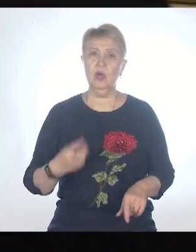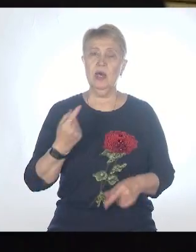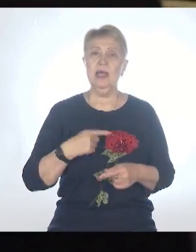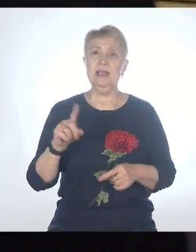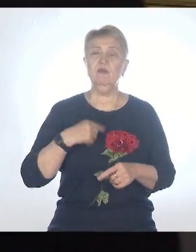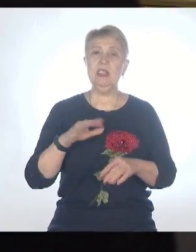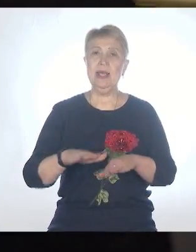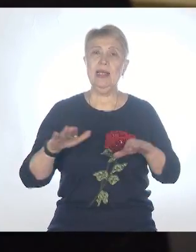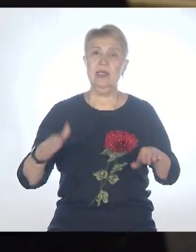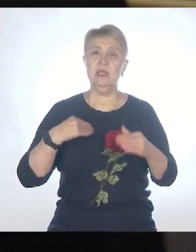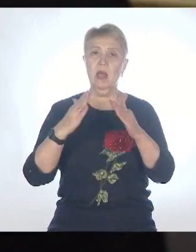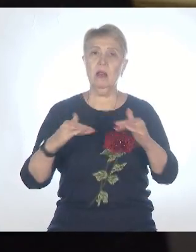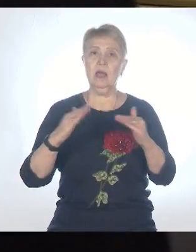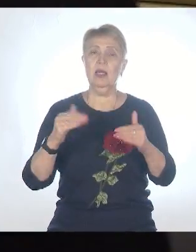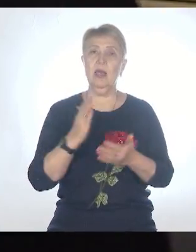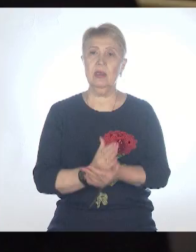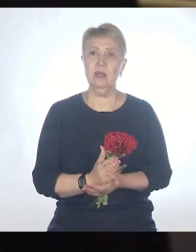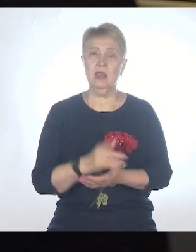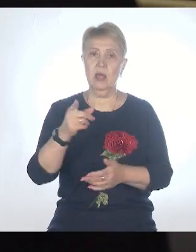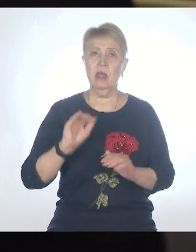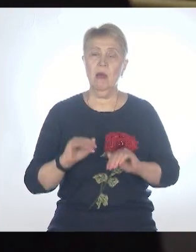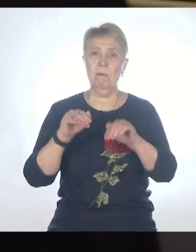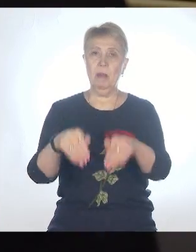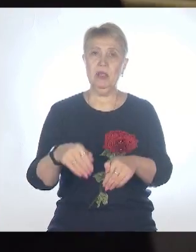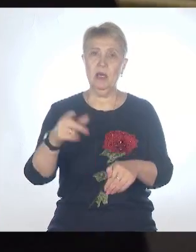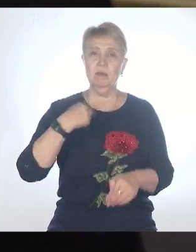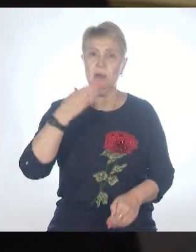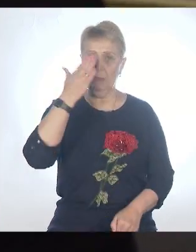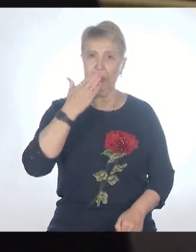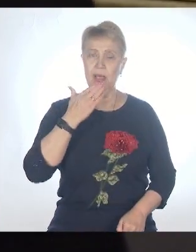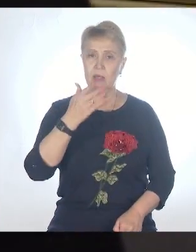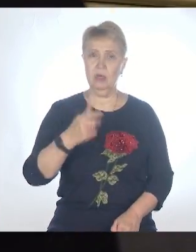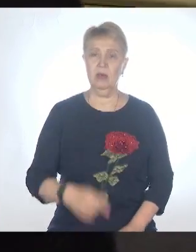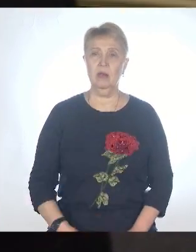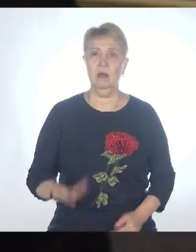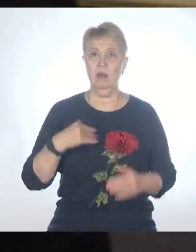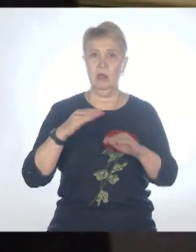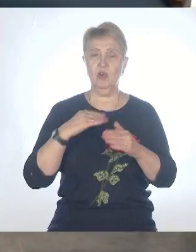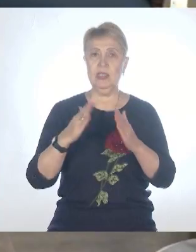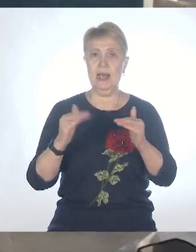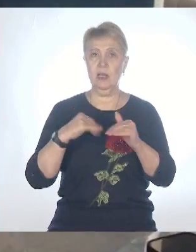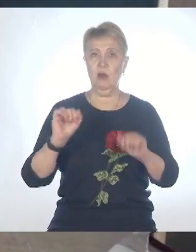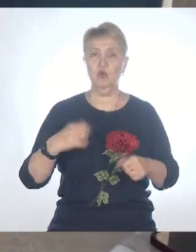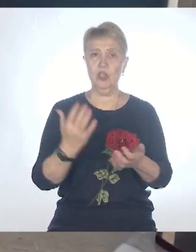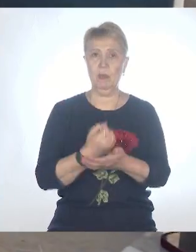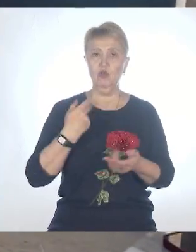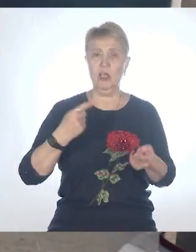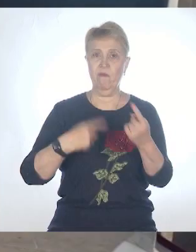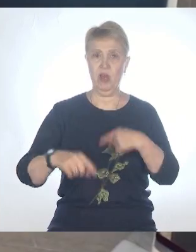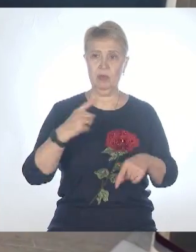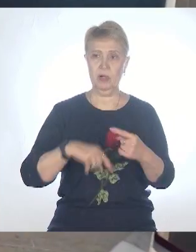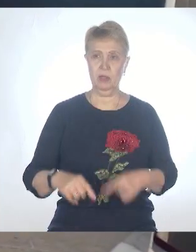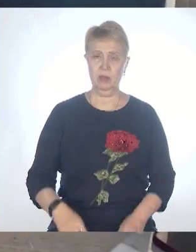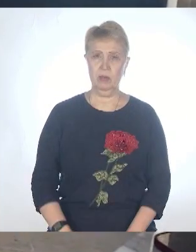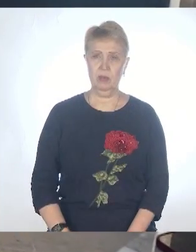лагеря. И как раз детские лагеря, они подпадают под лето. И вот с лагерей тоже можно получать возврат. А лагеря тоже вот только на эти